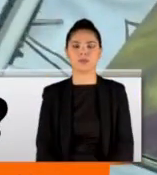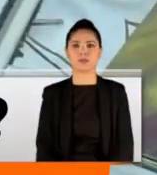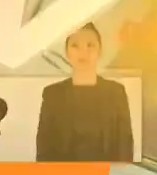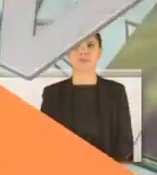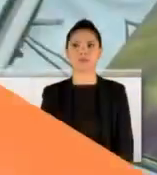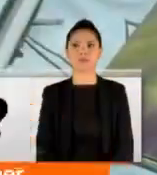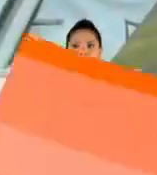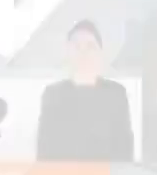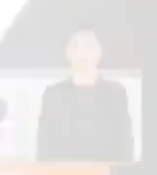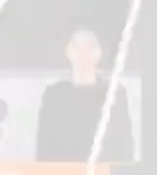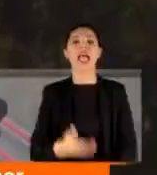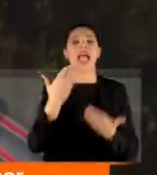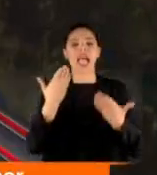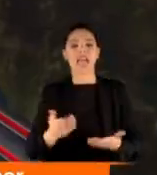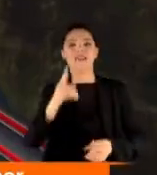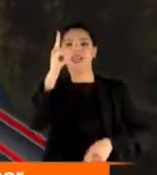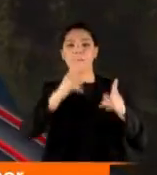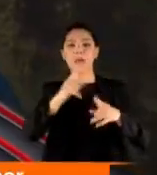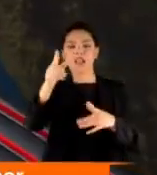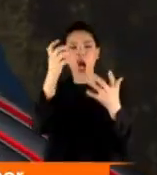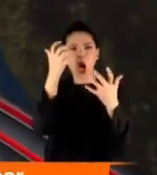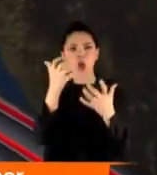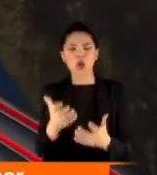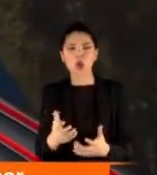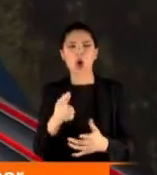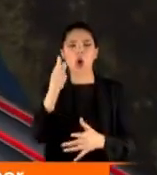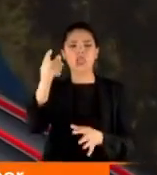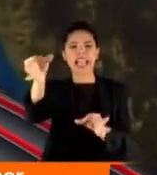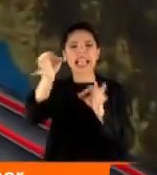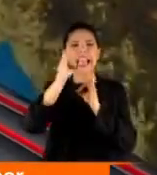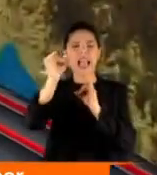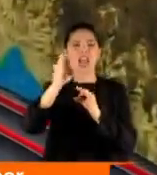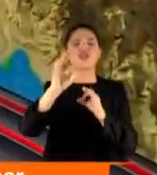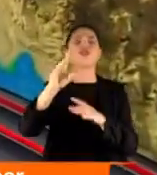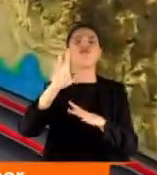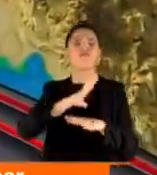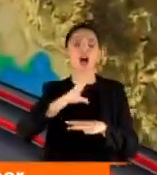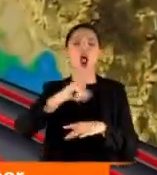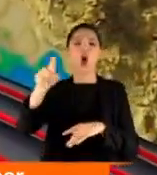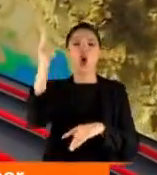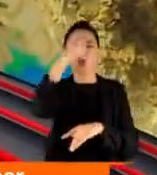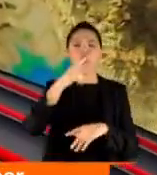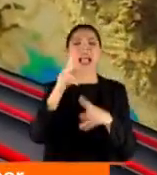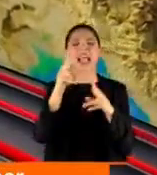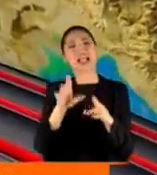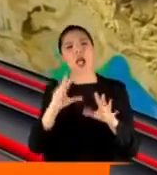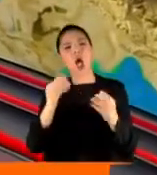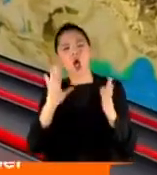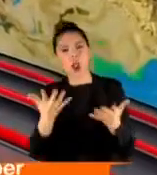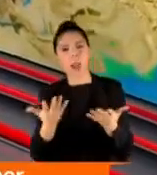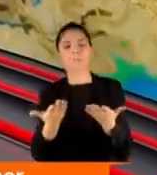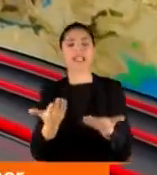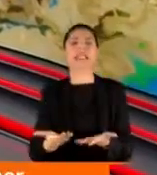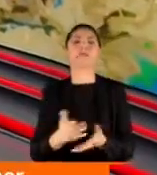evet, zaman zaman tabii orada çok yoğun bir şu anda iletişim durumu var elbette. Bizim yayın araçlarımızda